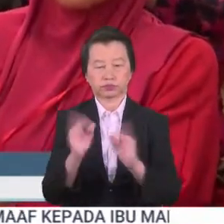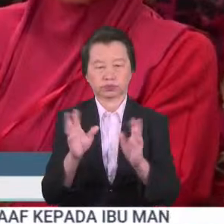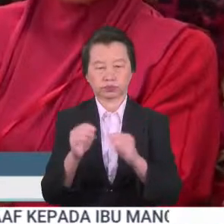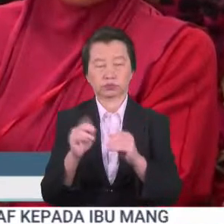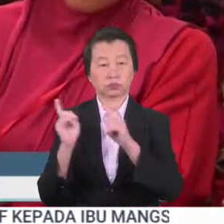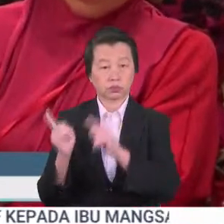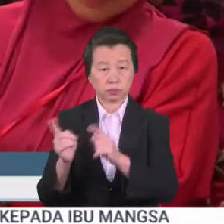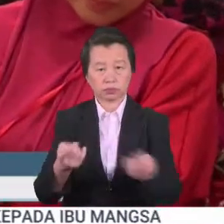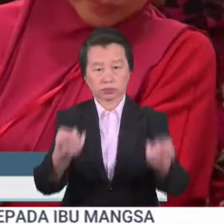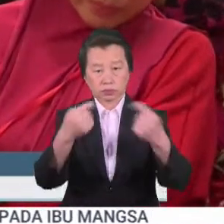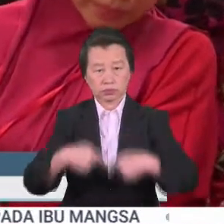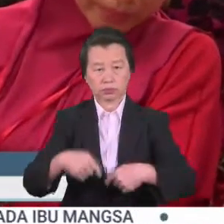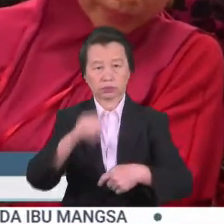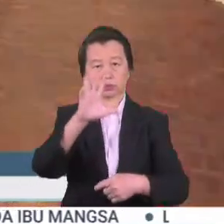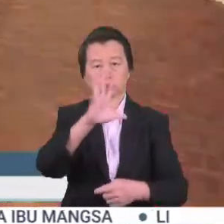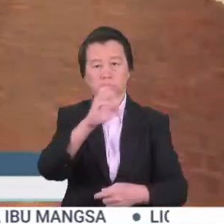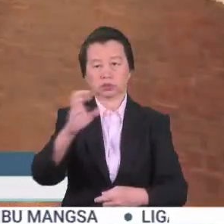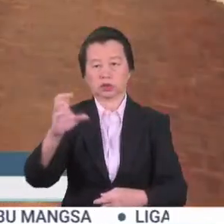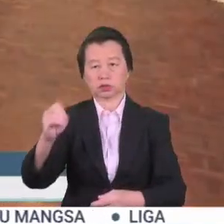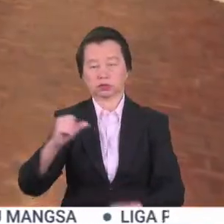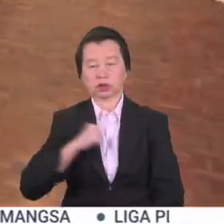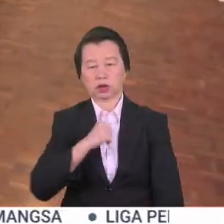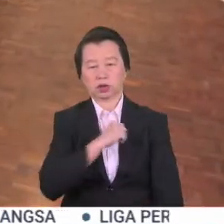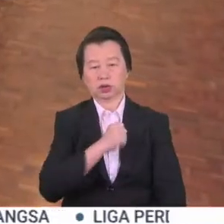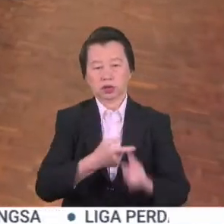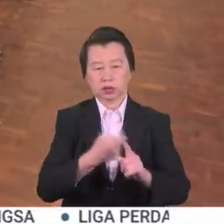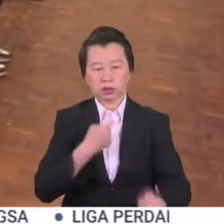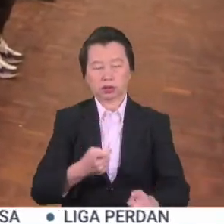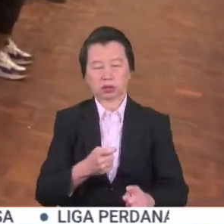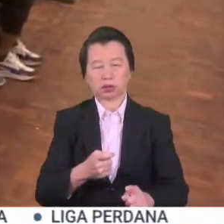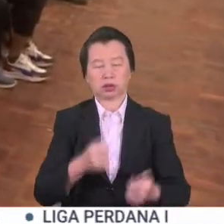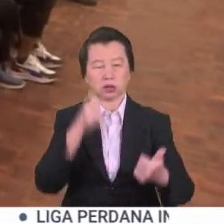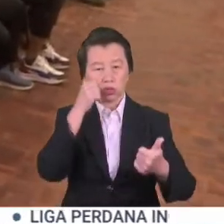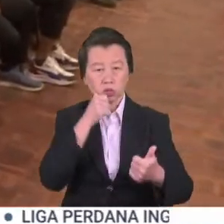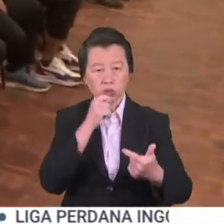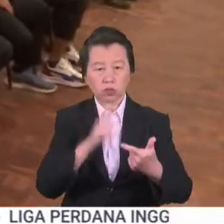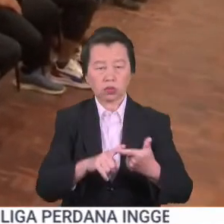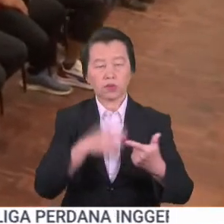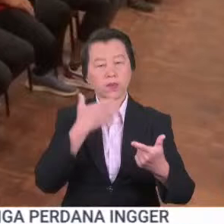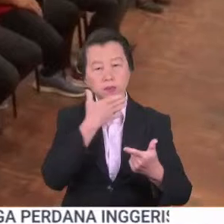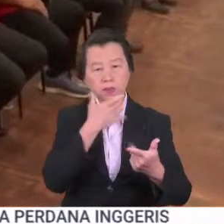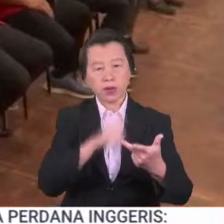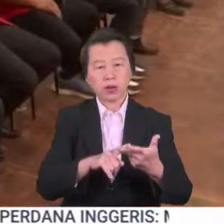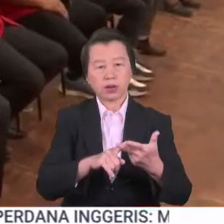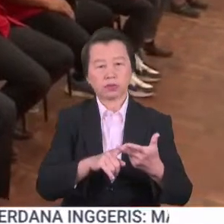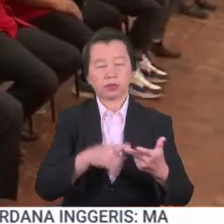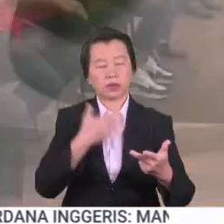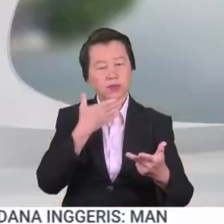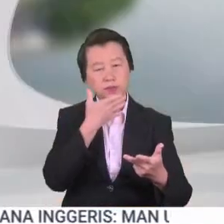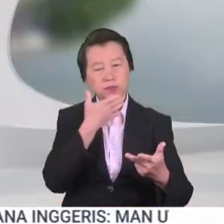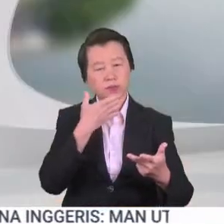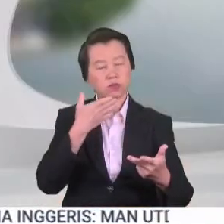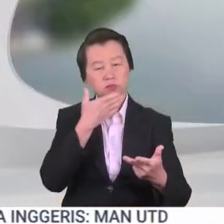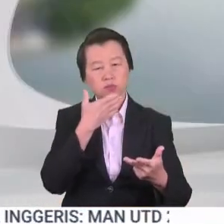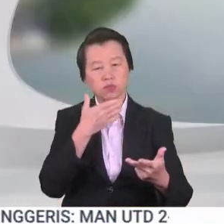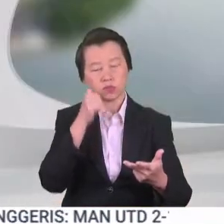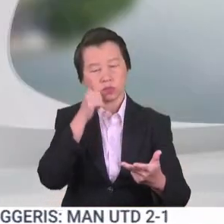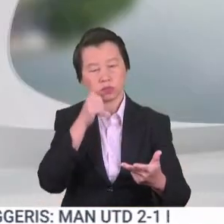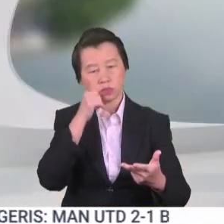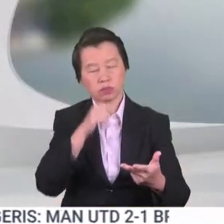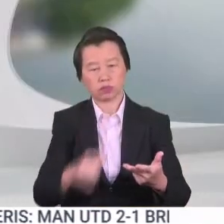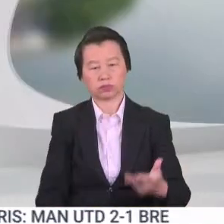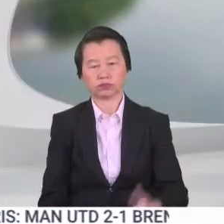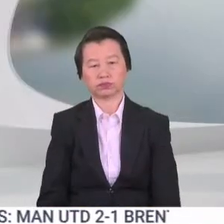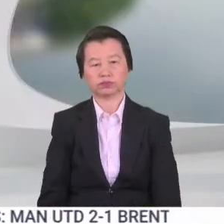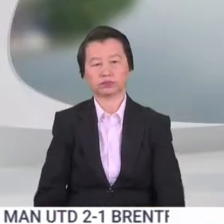tahunan ini dihadiri lebih 500 ahli yang terdiri dari pegerakan wanita Pemuda dan beliawanis paparan